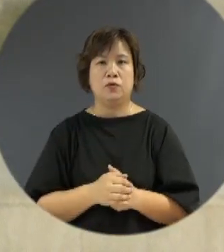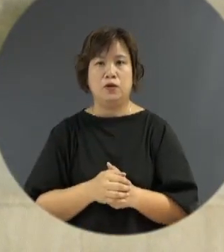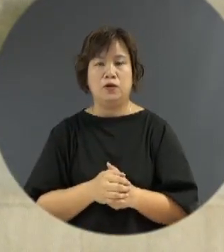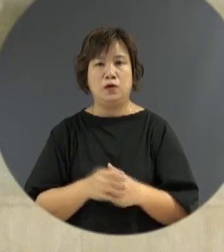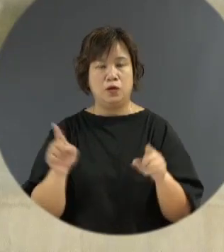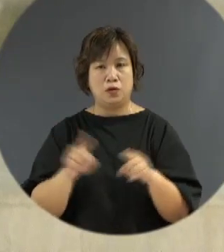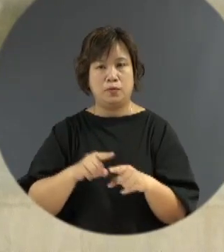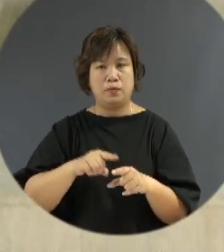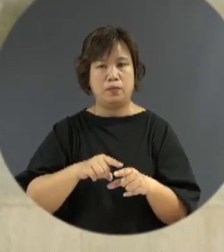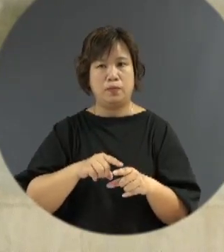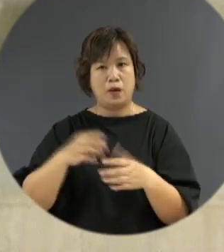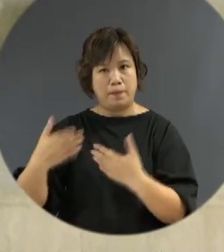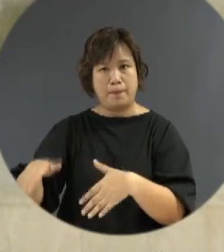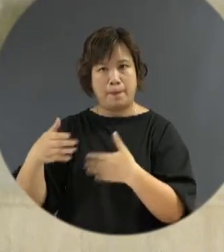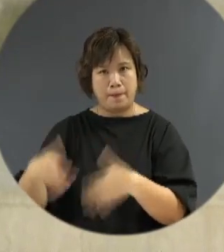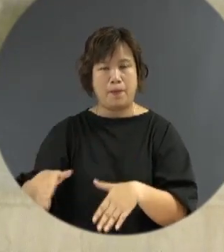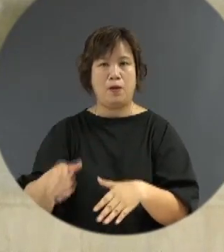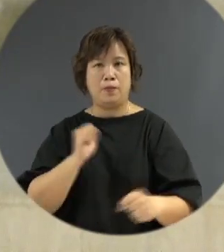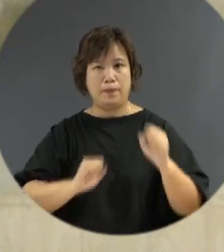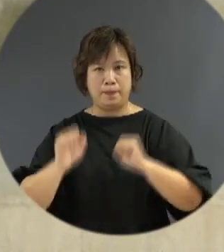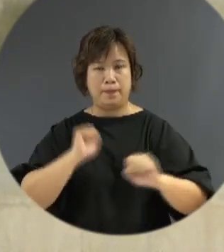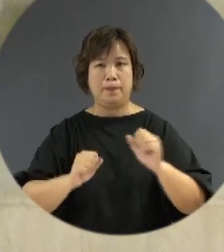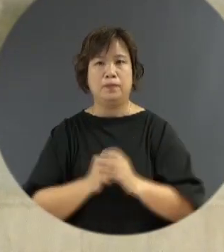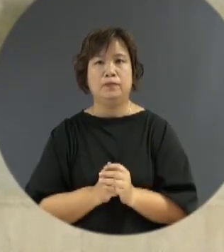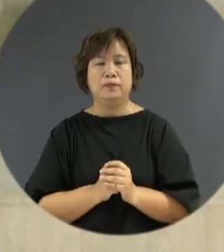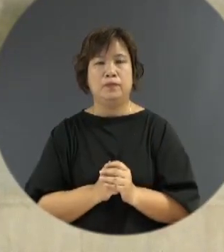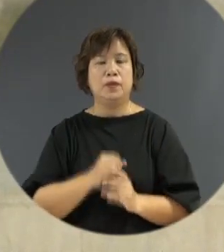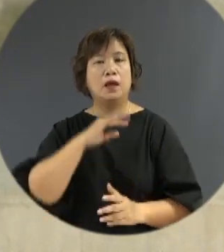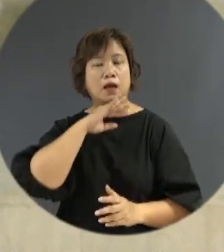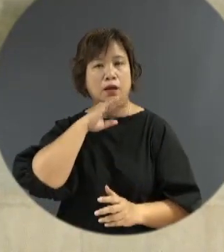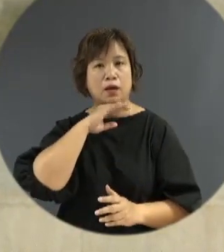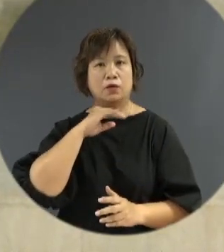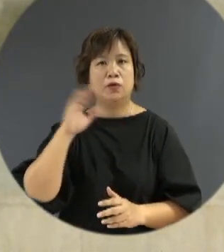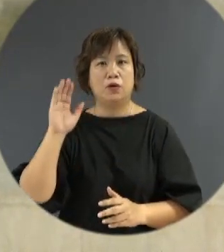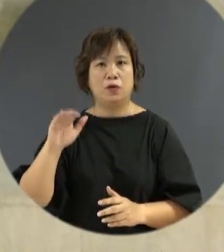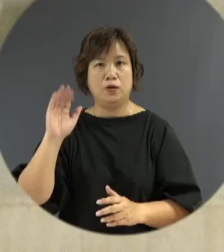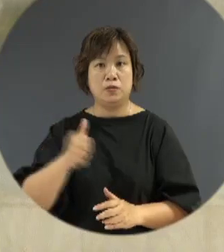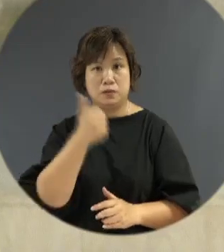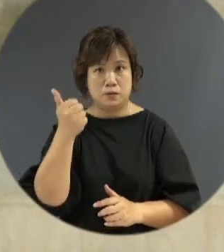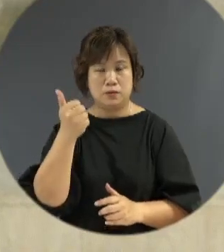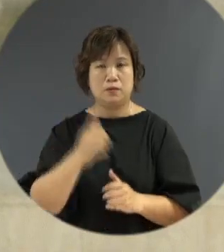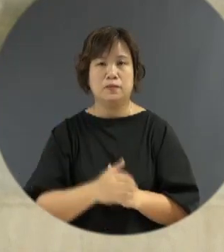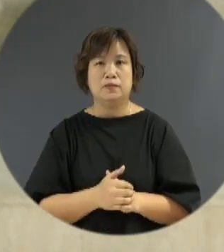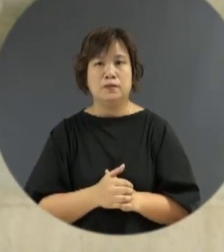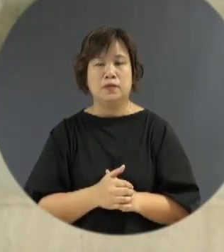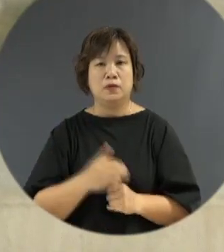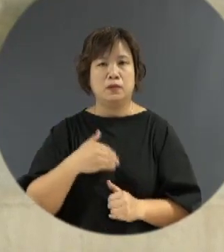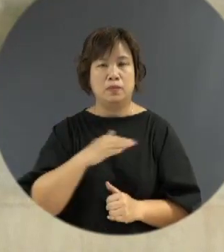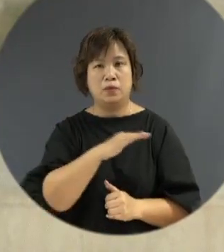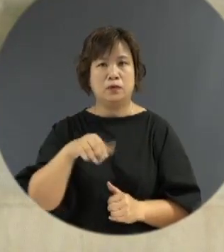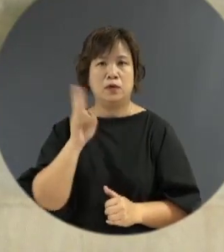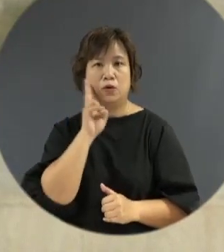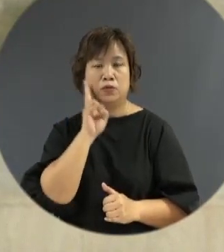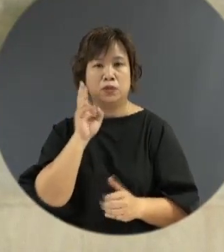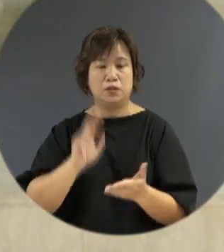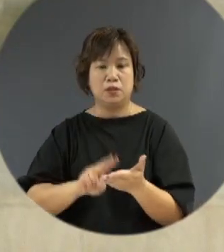容体谅的品德啦。如果能够修炼成功，则我们就等于建立一